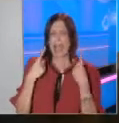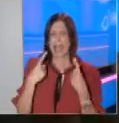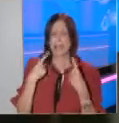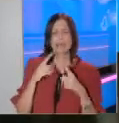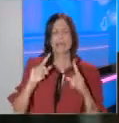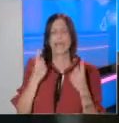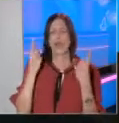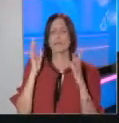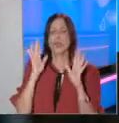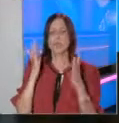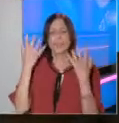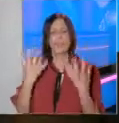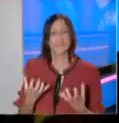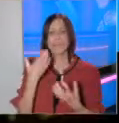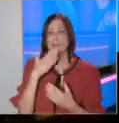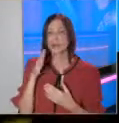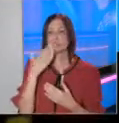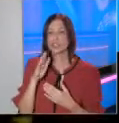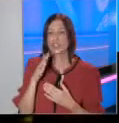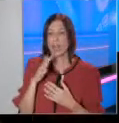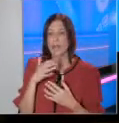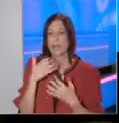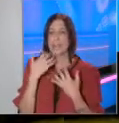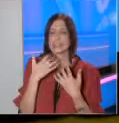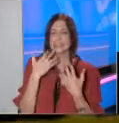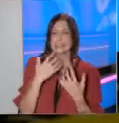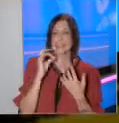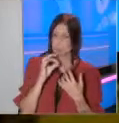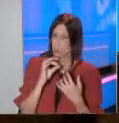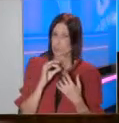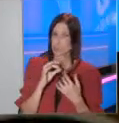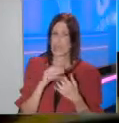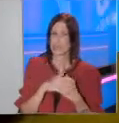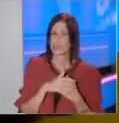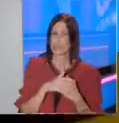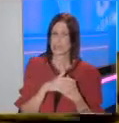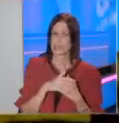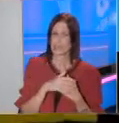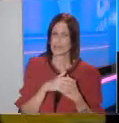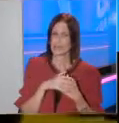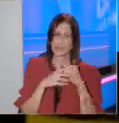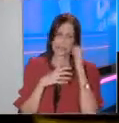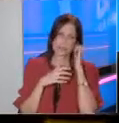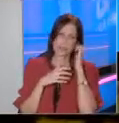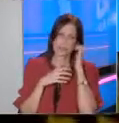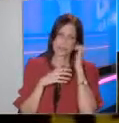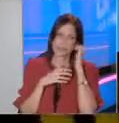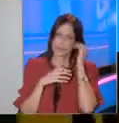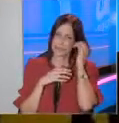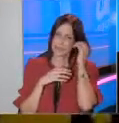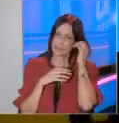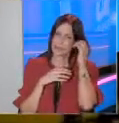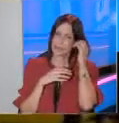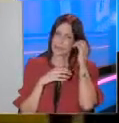מאוד מאוד כבדים בירושלים. פרשת הים המריבה, שאני דבררתי אותה אפילו, היה תיאום מוחלט